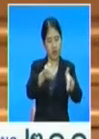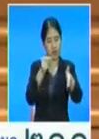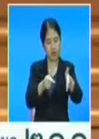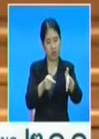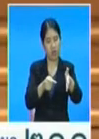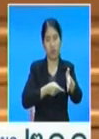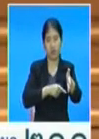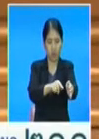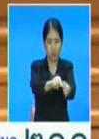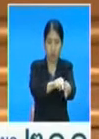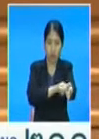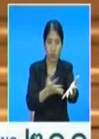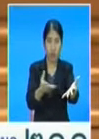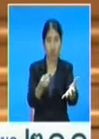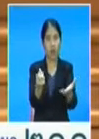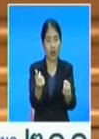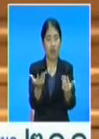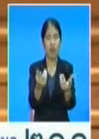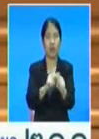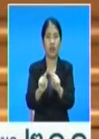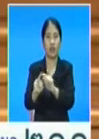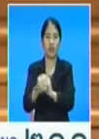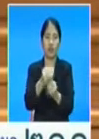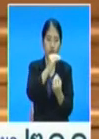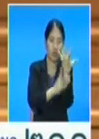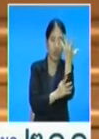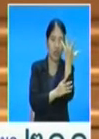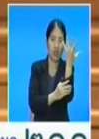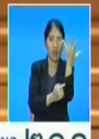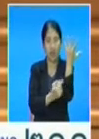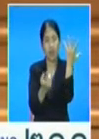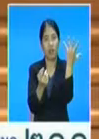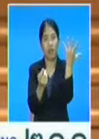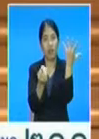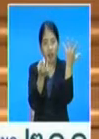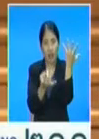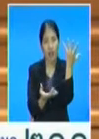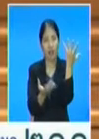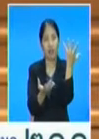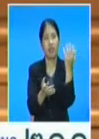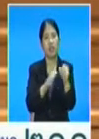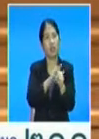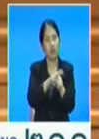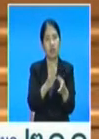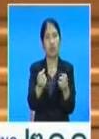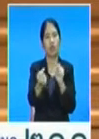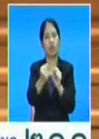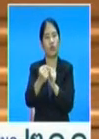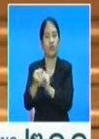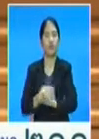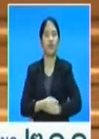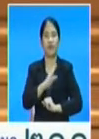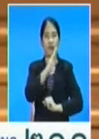ไหร่ต้องชัดเจนครับชนิดของต้นไม้จะต้องเหมาะสมกับพื้นที่ครับ4ข้อด้วยกันนะครับทำอย่างนั้น